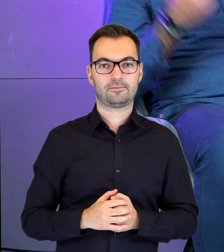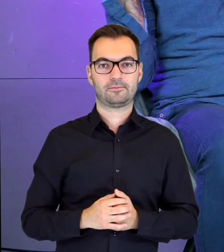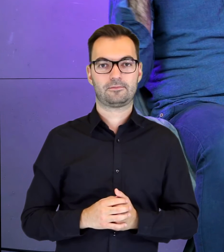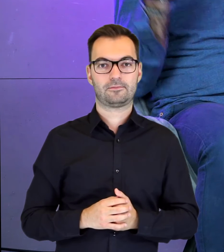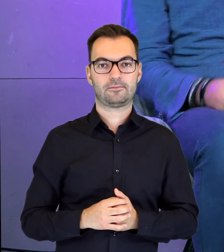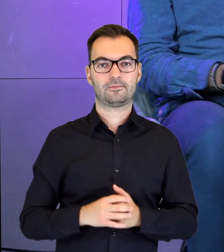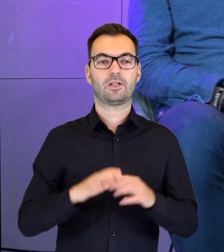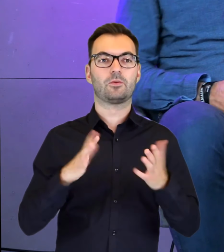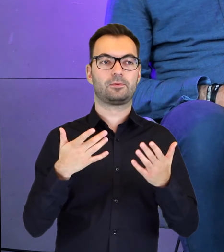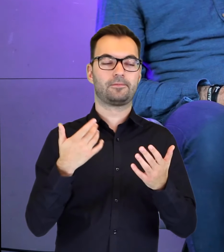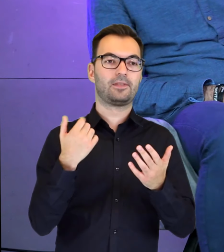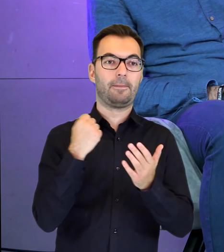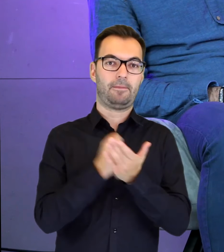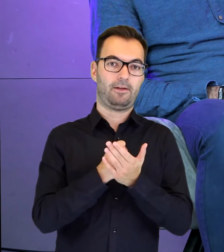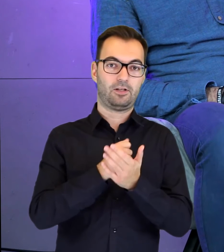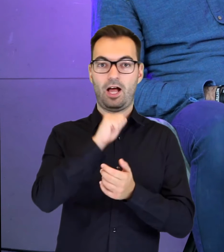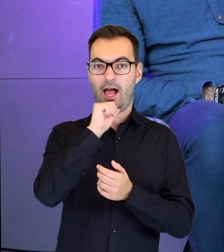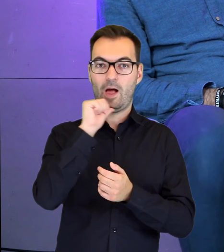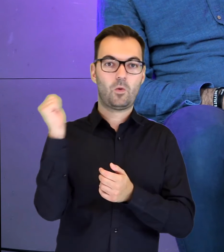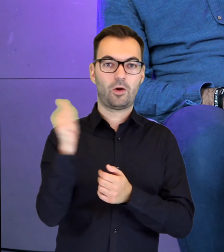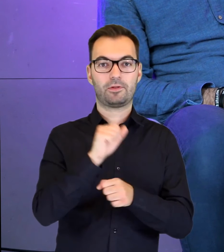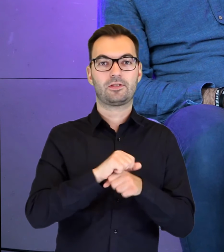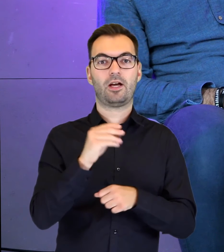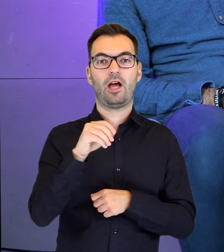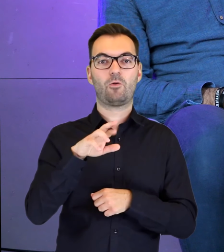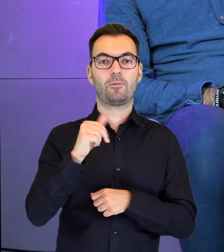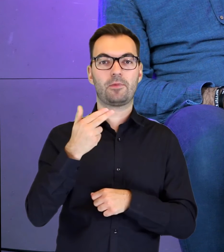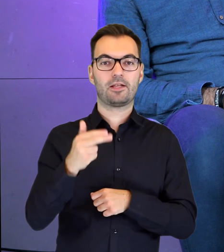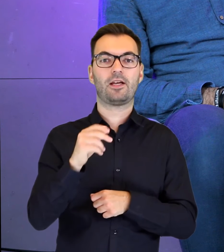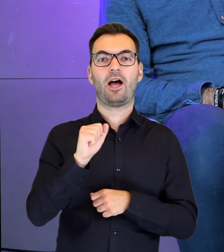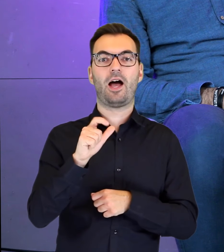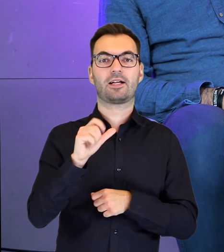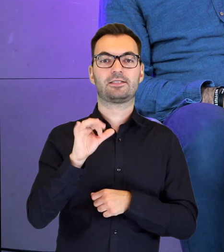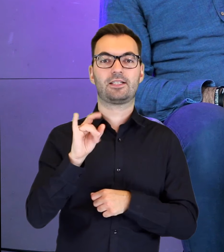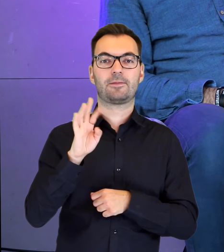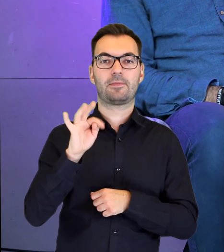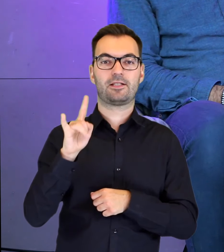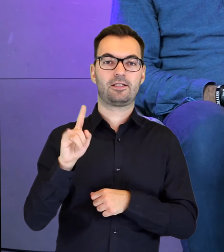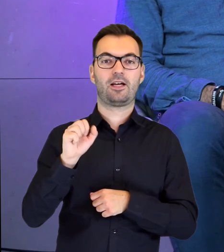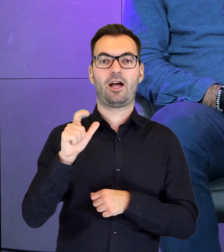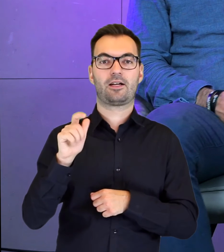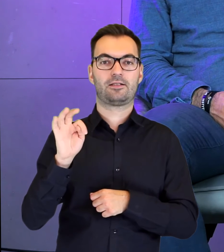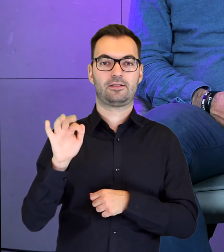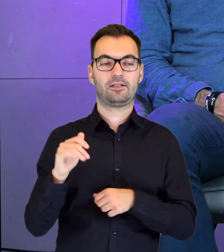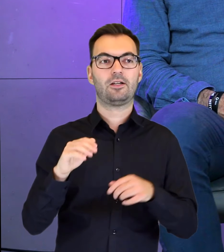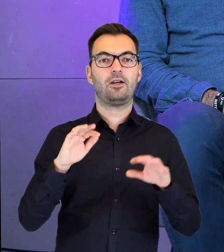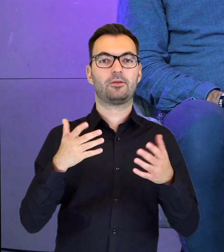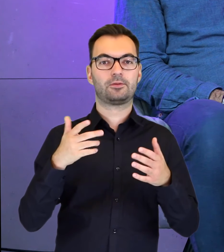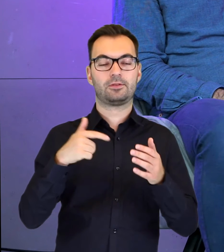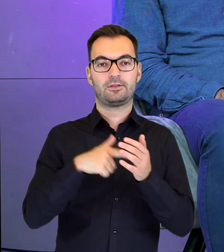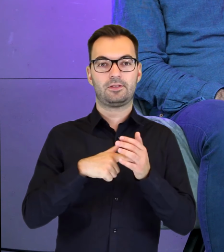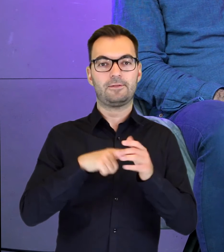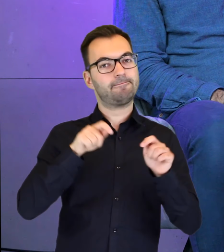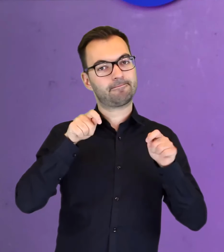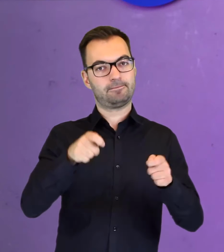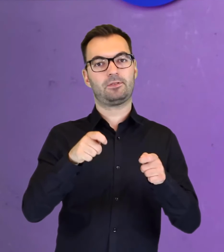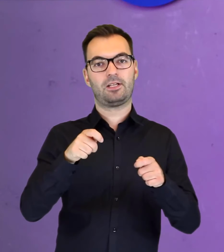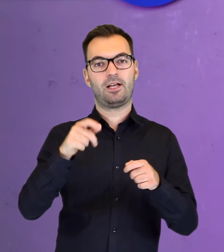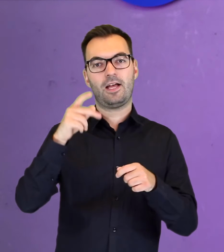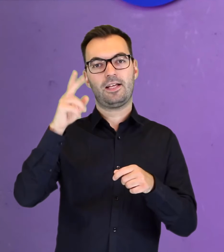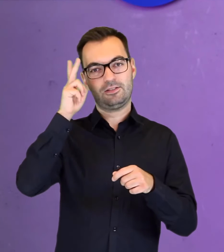najdłużej tak Trzymamy kciuki w kontekście prawa w Europie funkcjonuje Jumping akcesoria